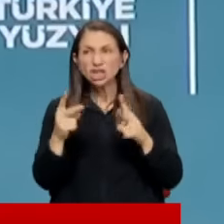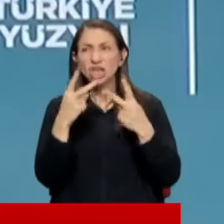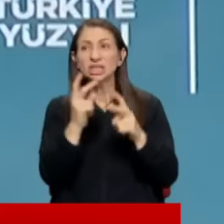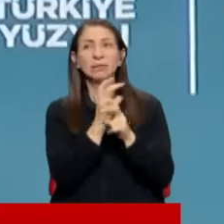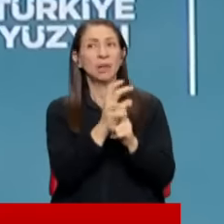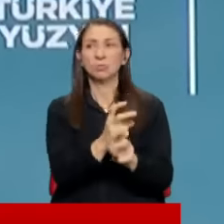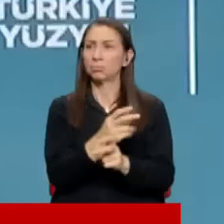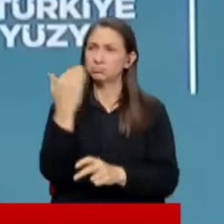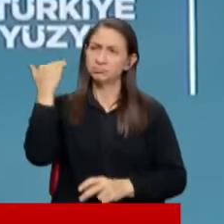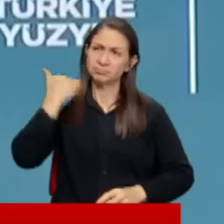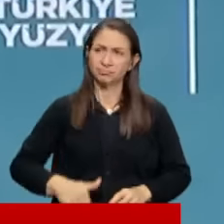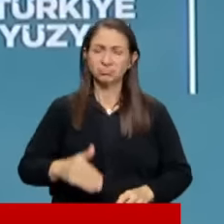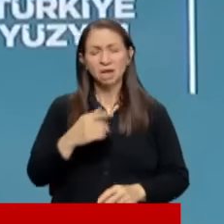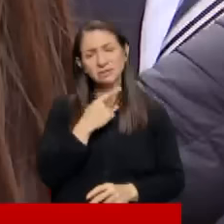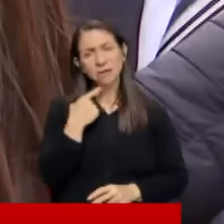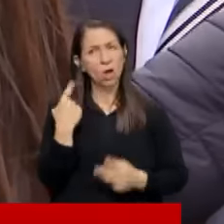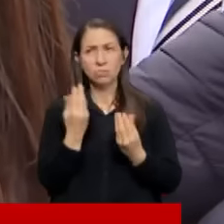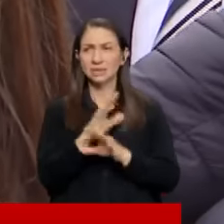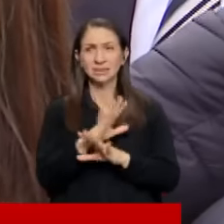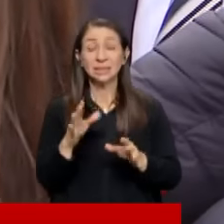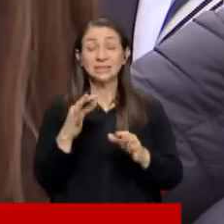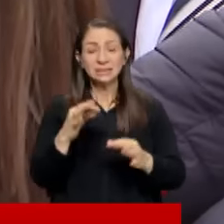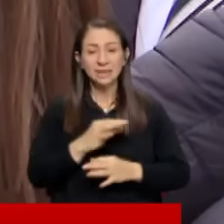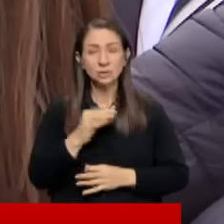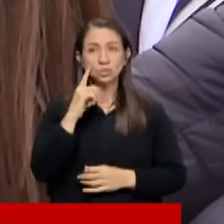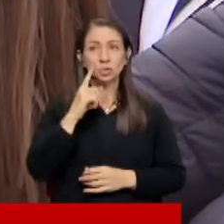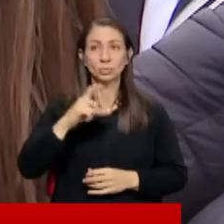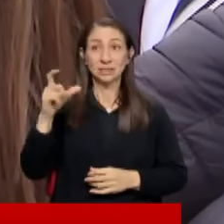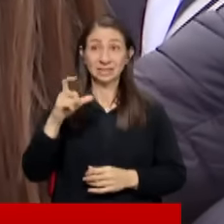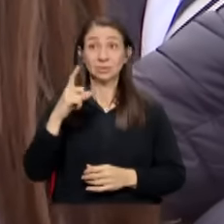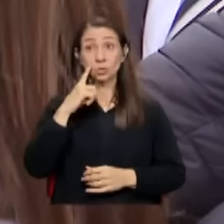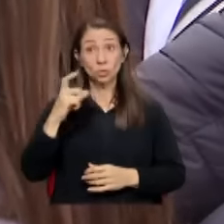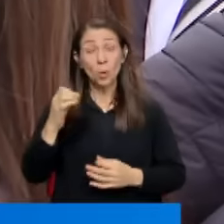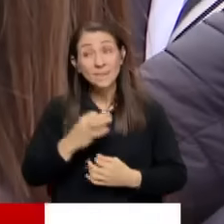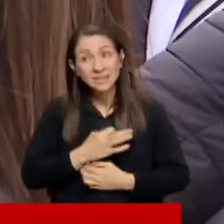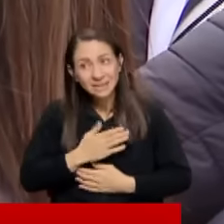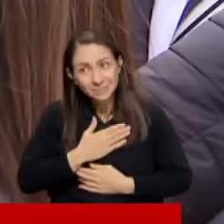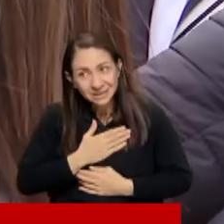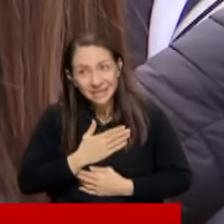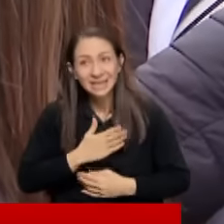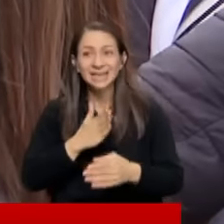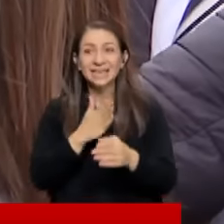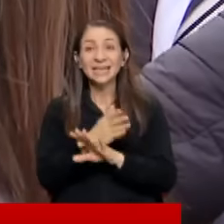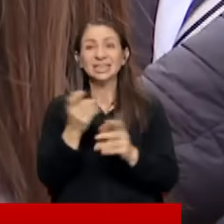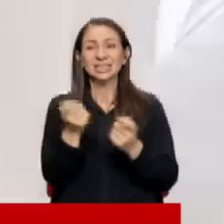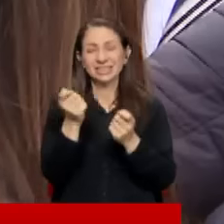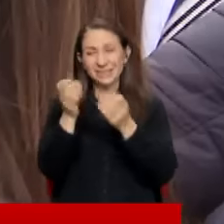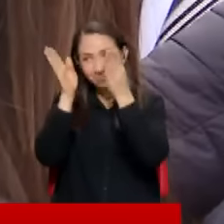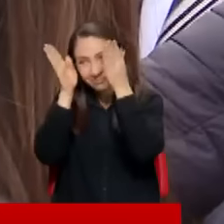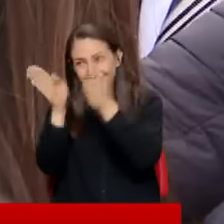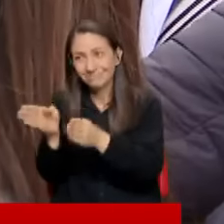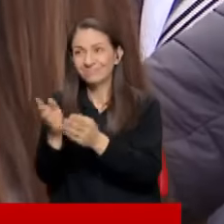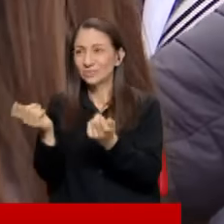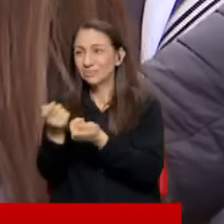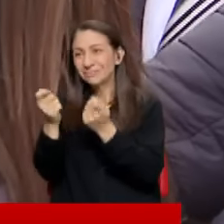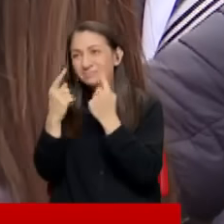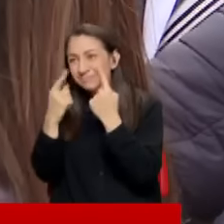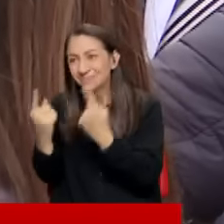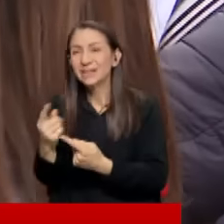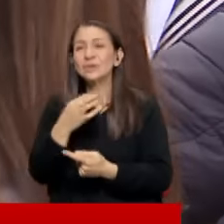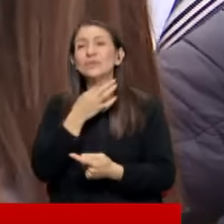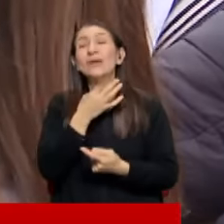açık tehdit etmek olmaz. Sayın Cumhurbaşkanını, Sayın Cumhurbaşkanımızı gerçek işleriyle uğraşmayı